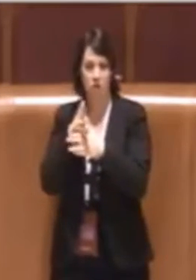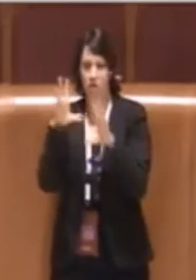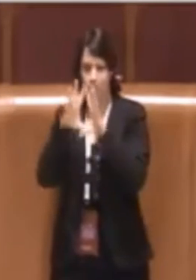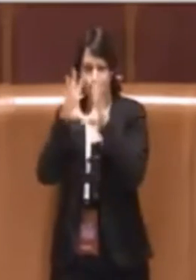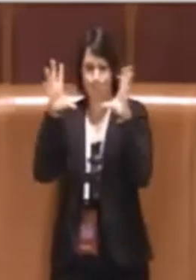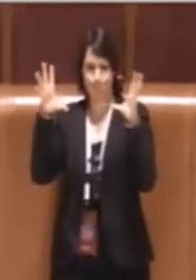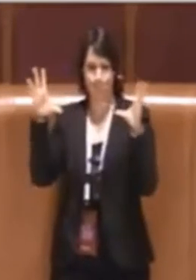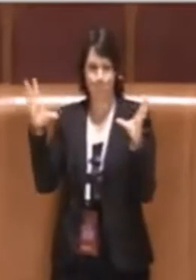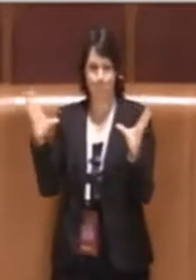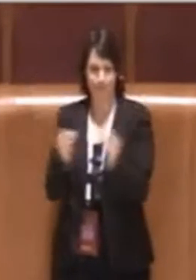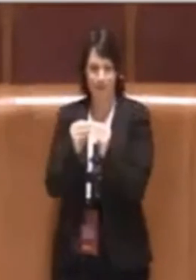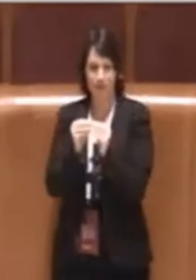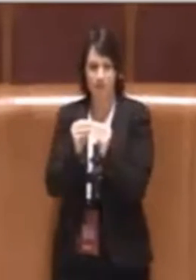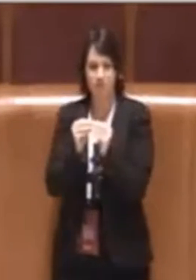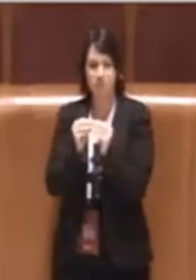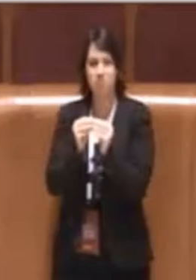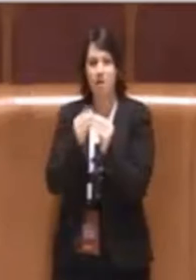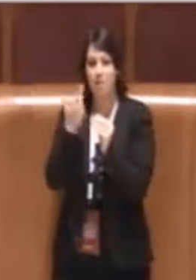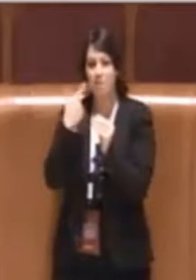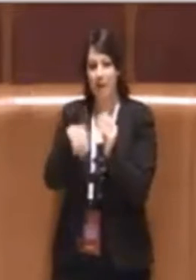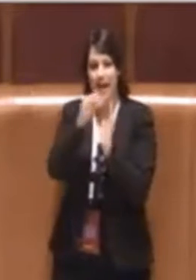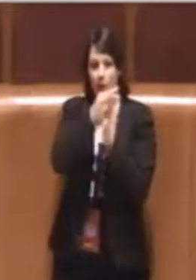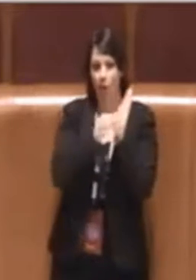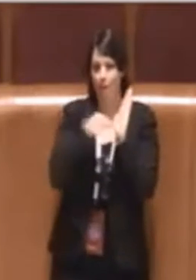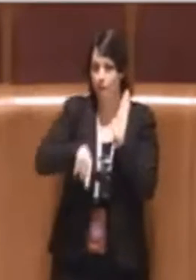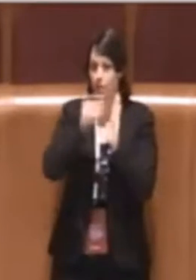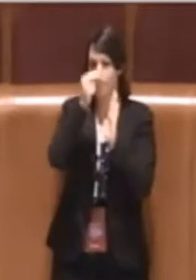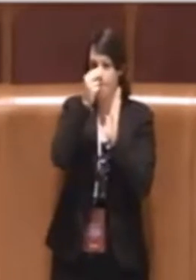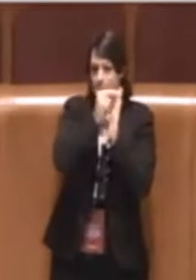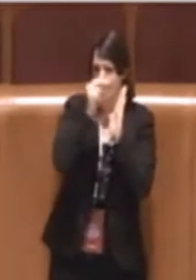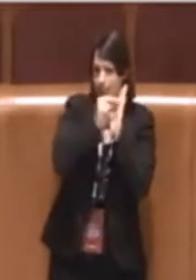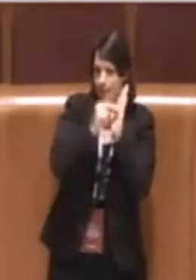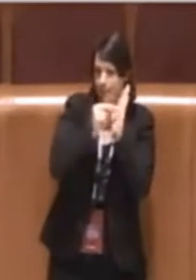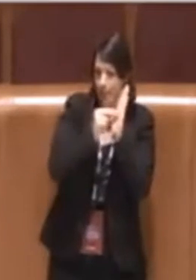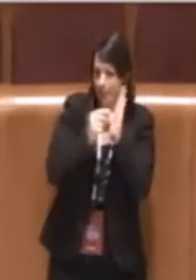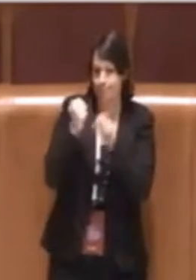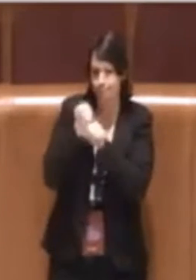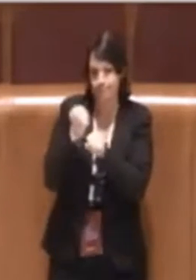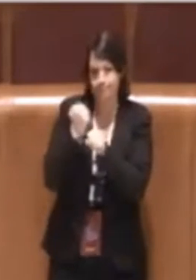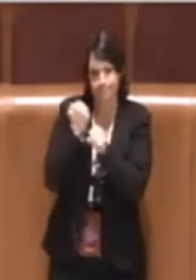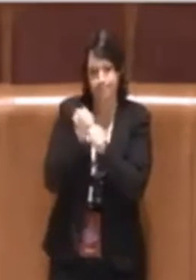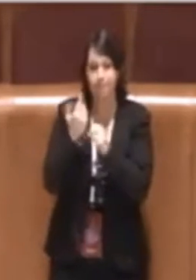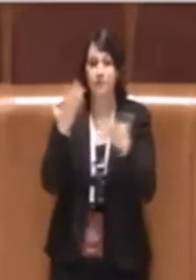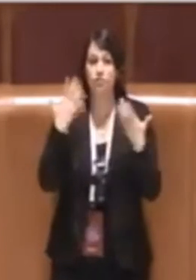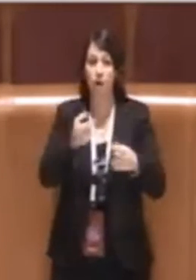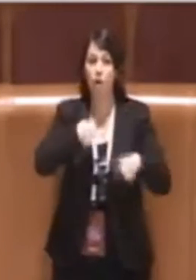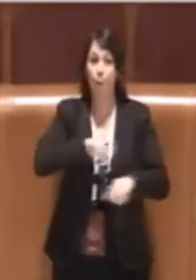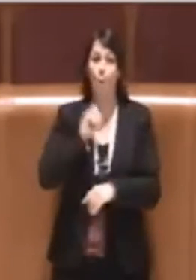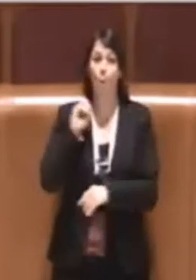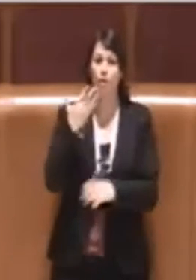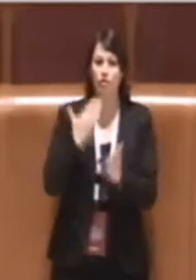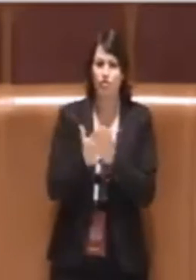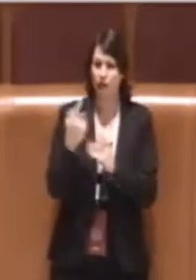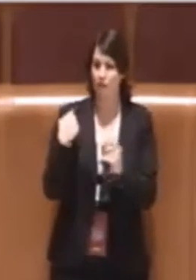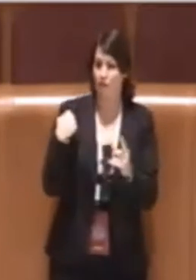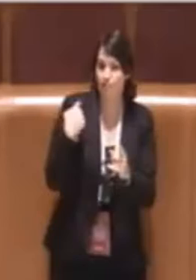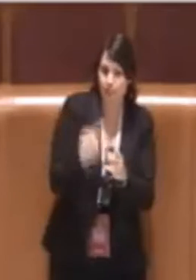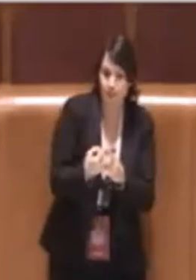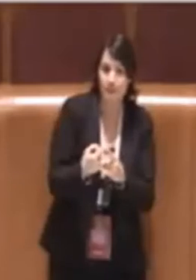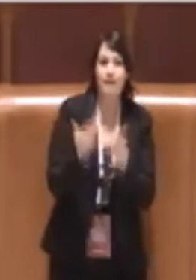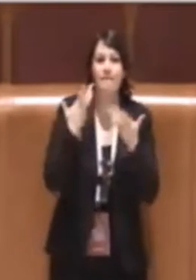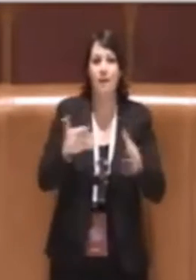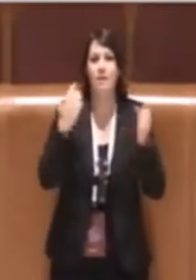su tutte le chiavi di questo regolamento. Noi arriviamo dopo 14 anni ad adeguare un servizio ai principi